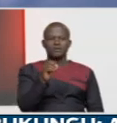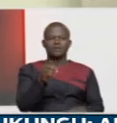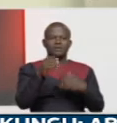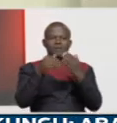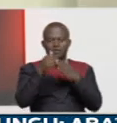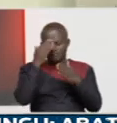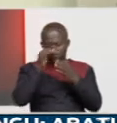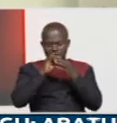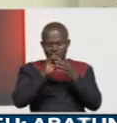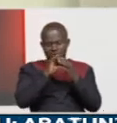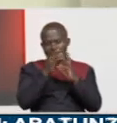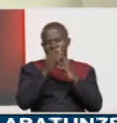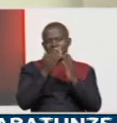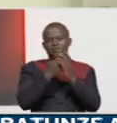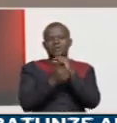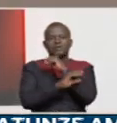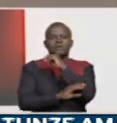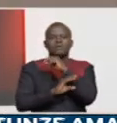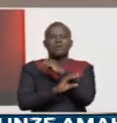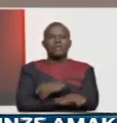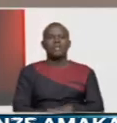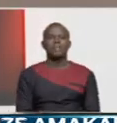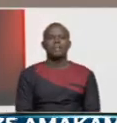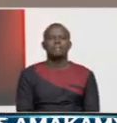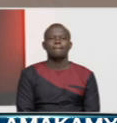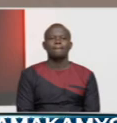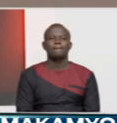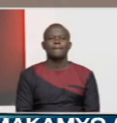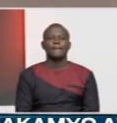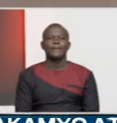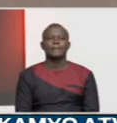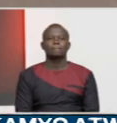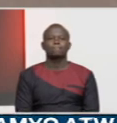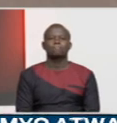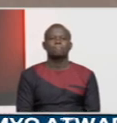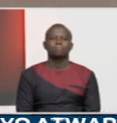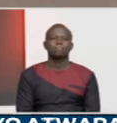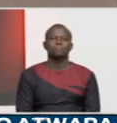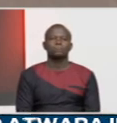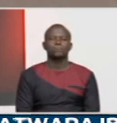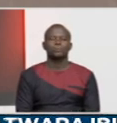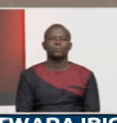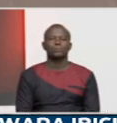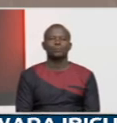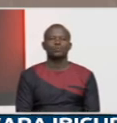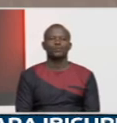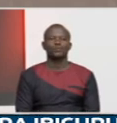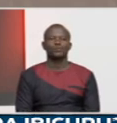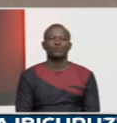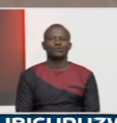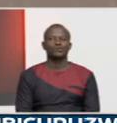rwego rw'ubufatanye busanzwe hagati y'ibihugu byombi. As you know, kung fu is an important cultural